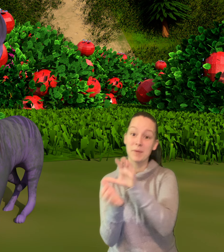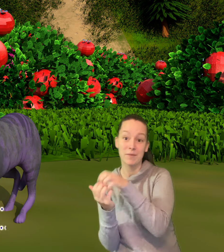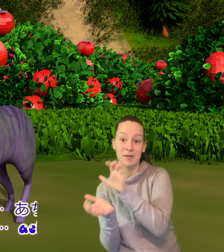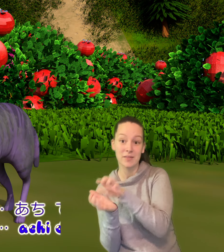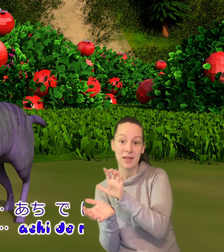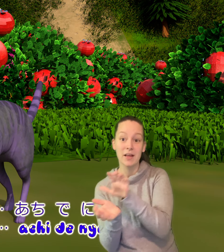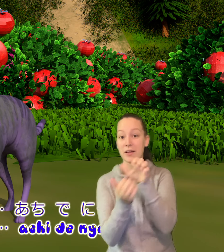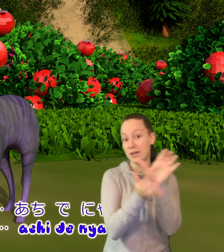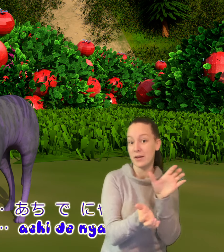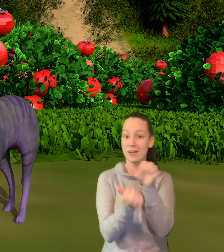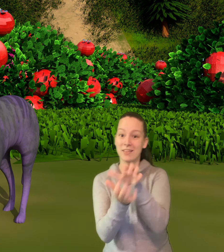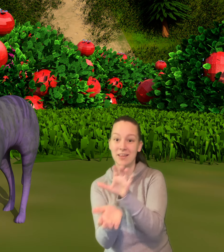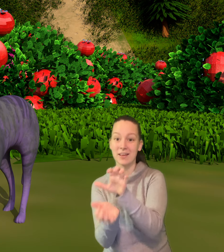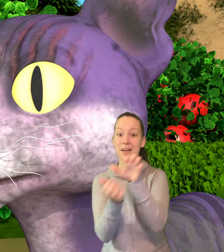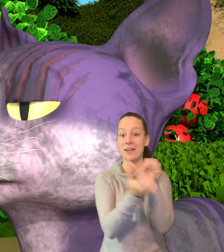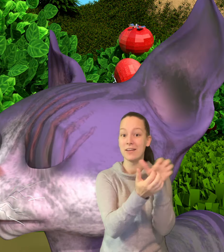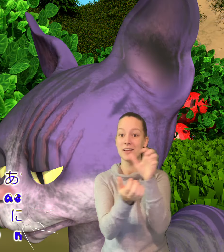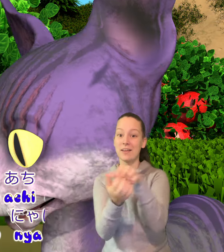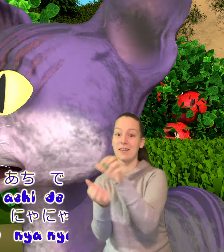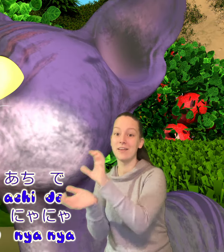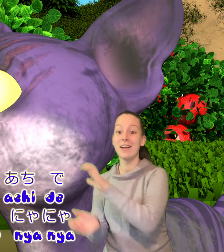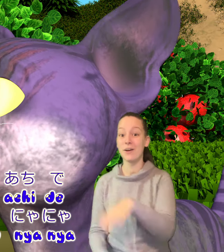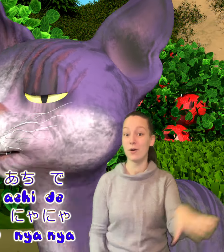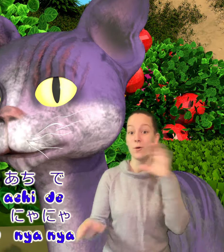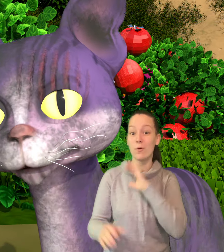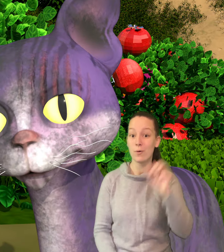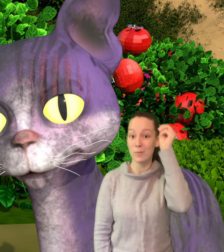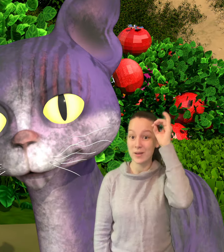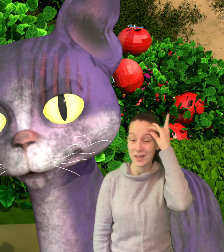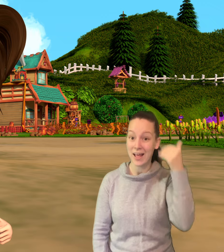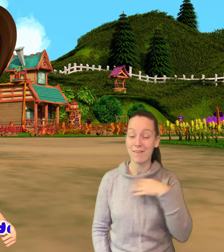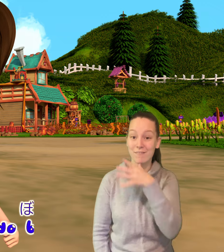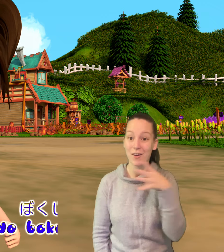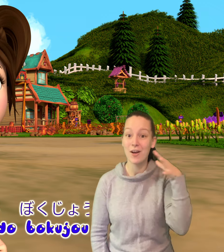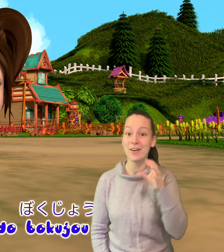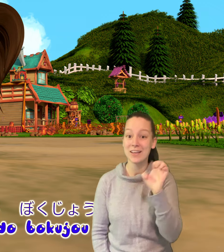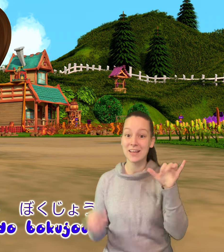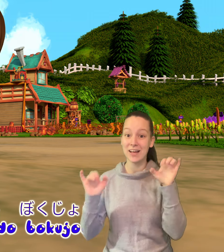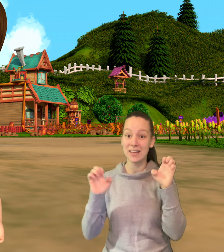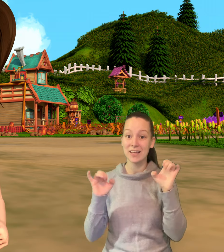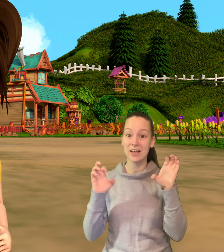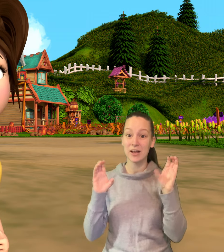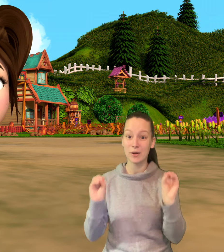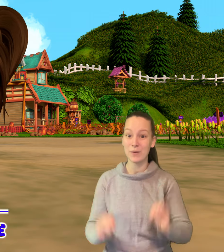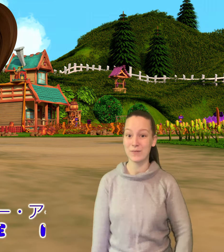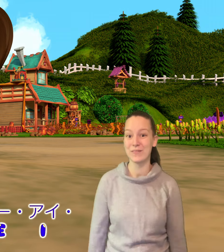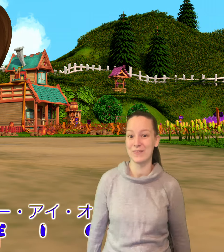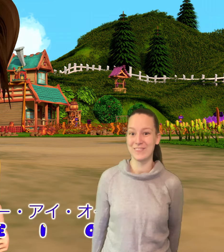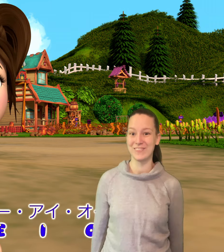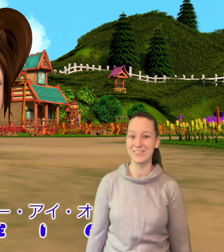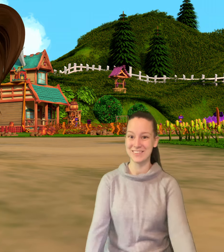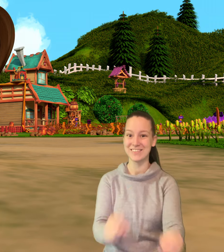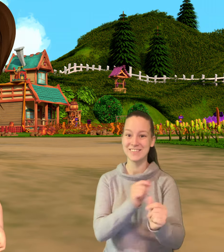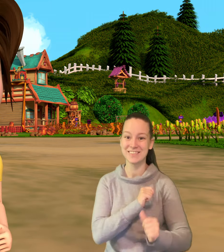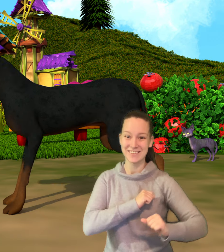こっちでにゃあっちでにゃこっちであっちでどこでもにゃーにゃマクドナルド牧場E